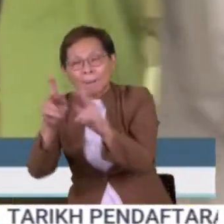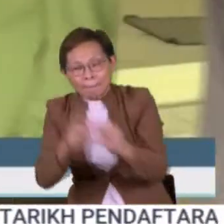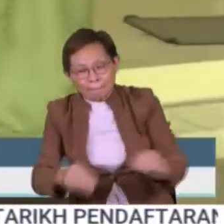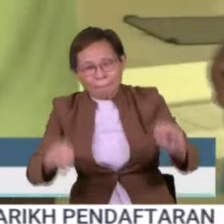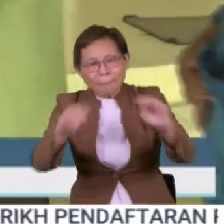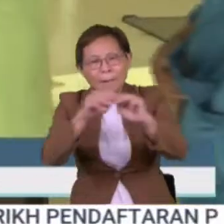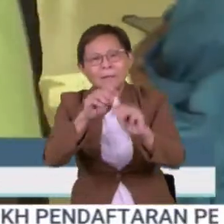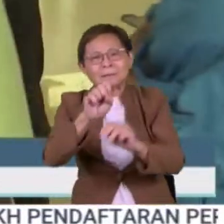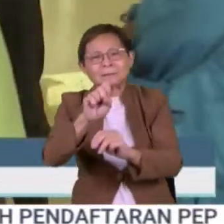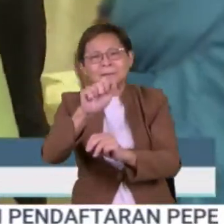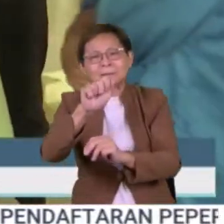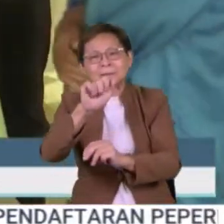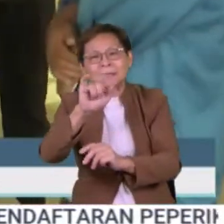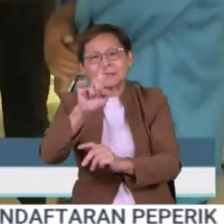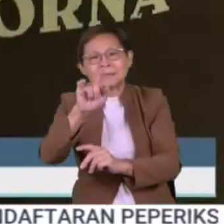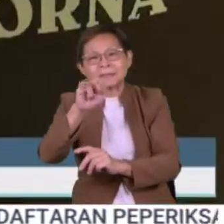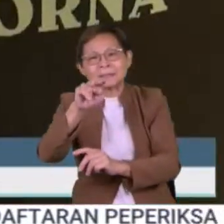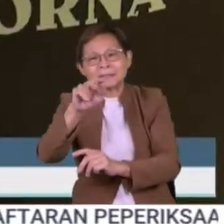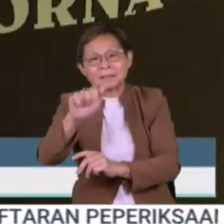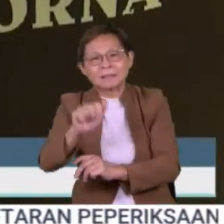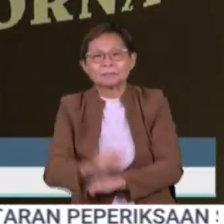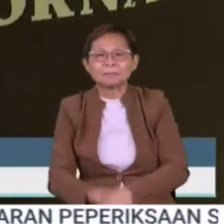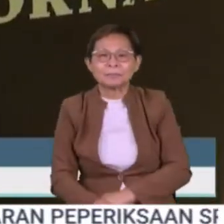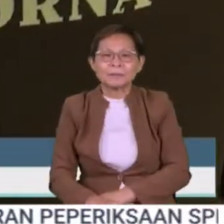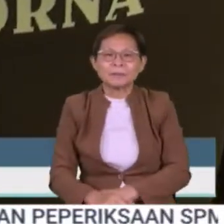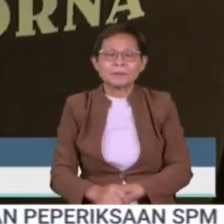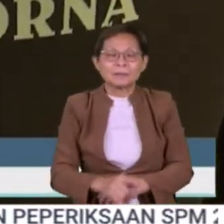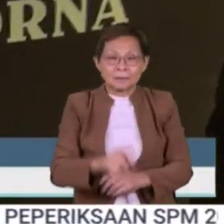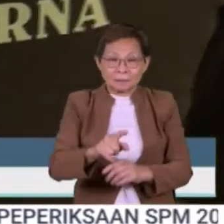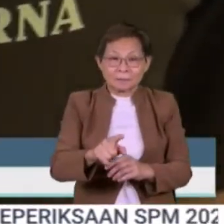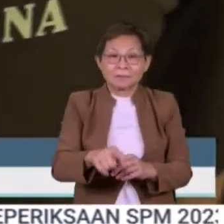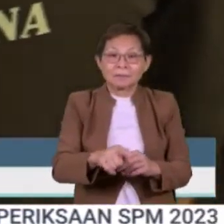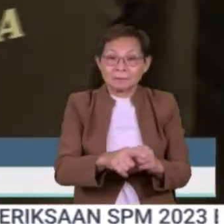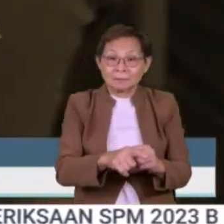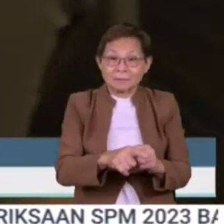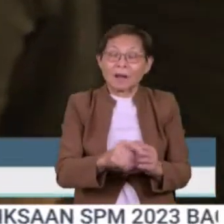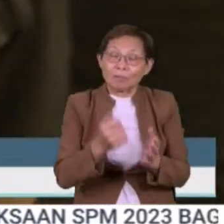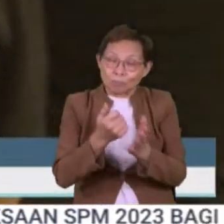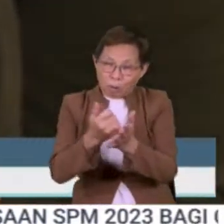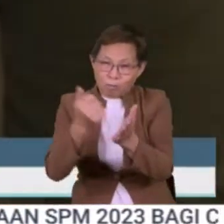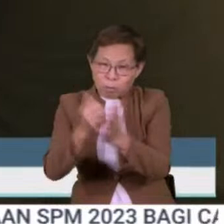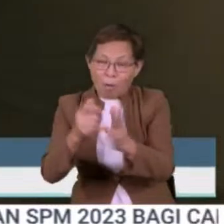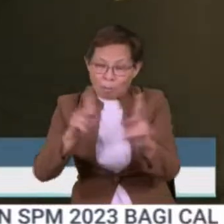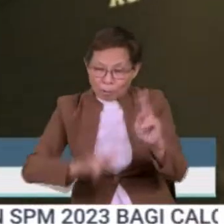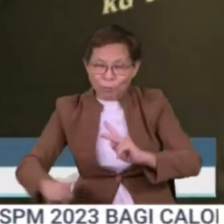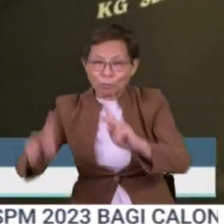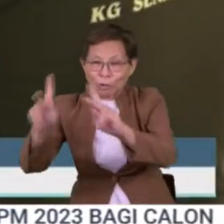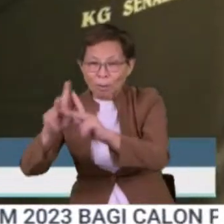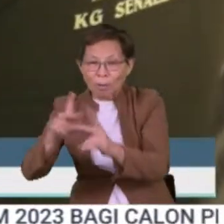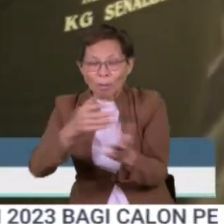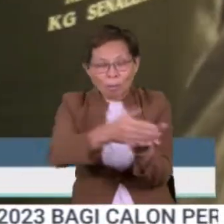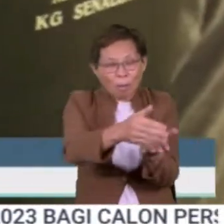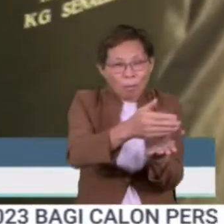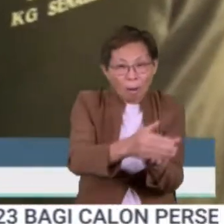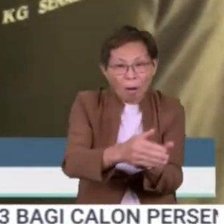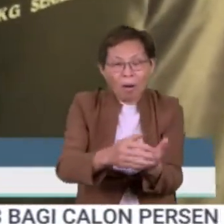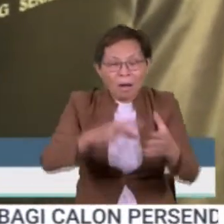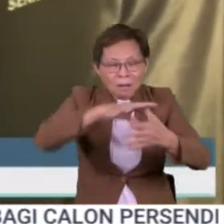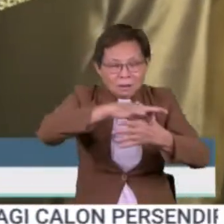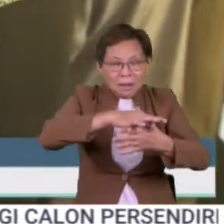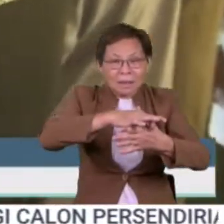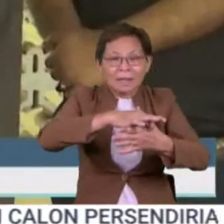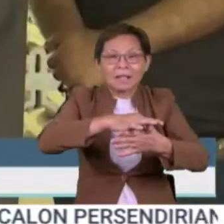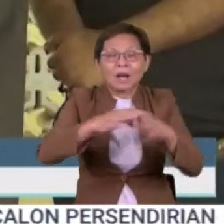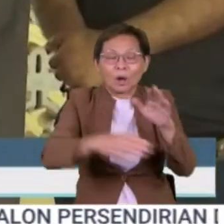masjid Sayyidina Usman sempurna Yayasan Sinar Kasih turut menyantuni penduduk Kampung Kubang Jaya dengan agihan sumbangan daging